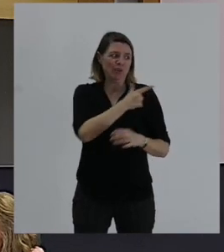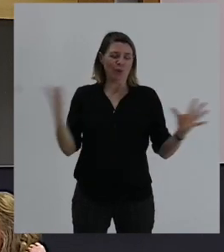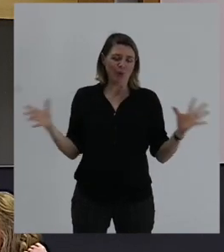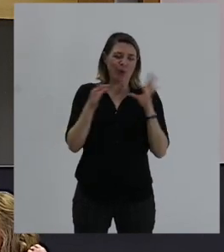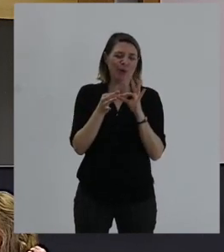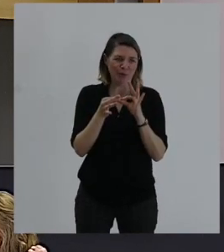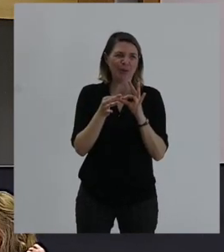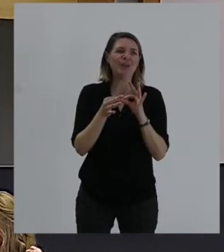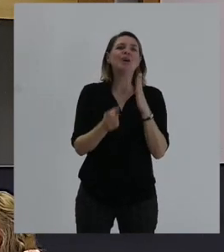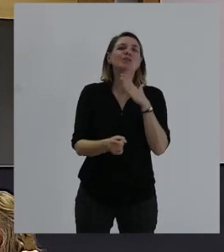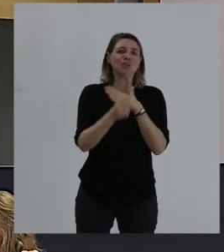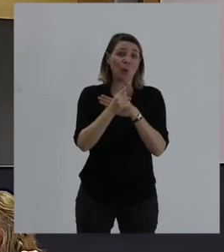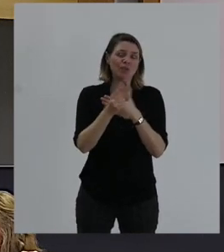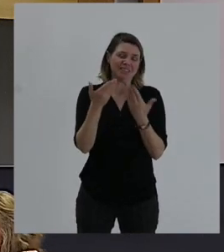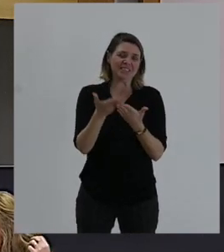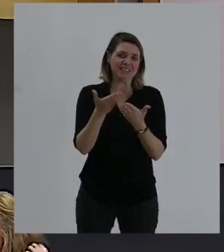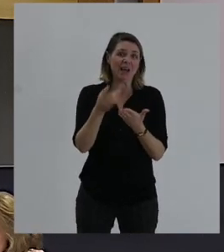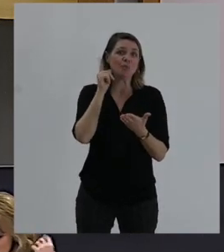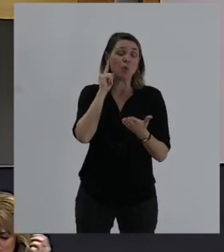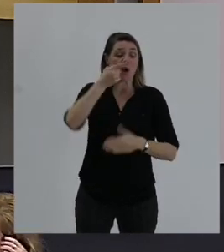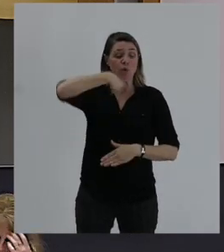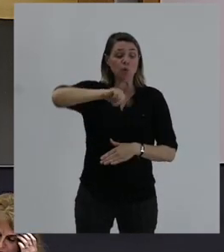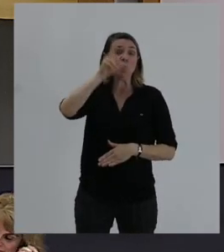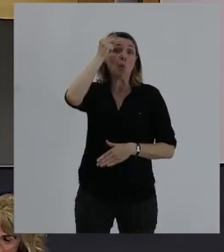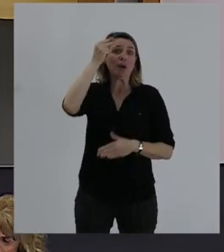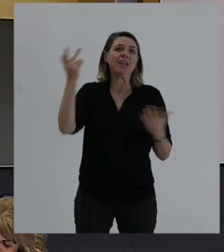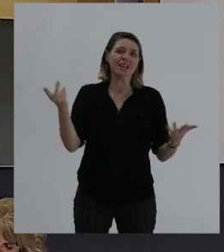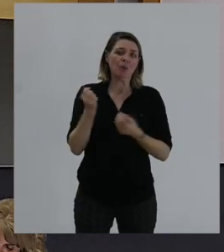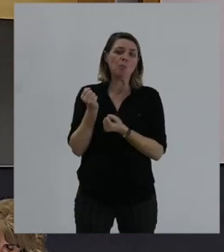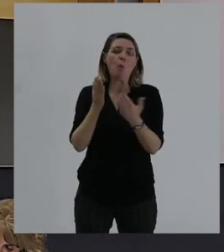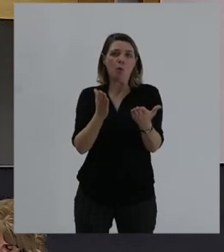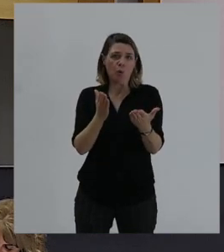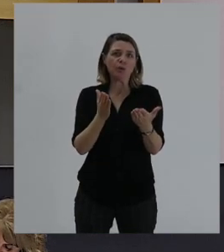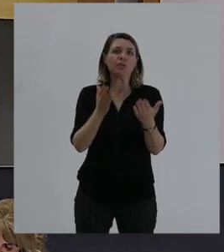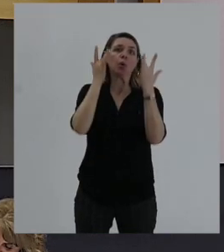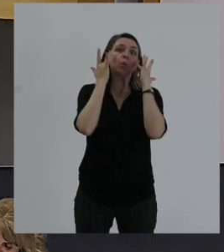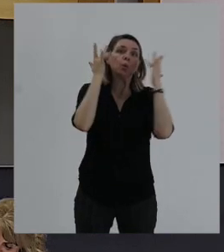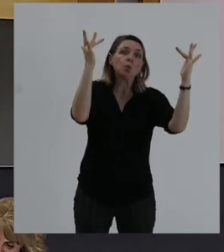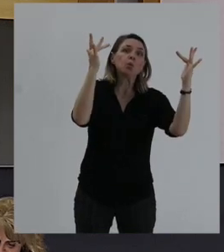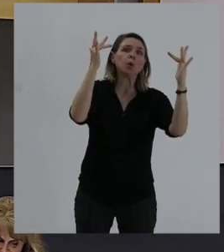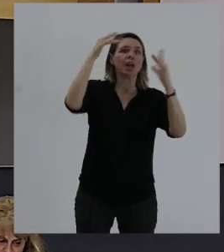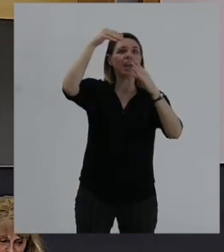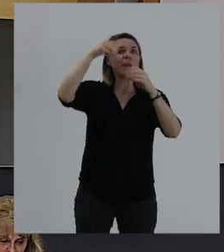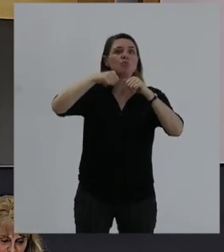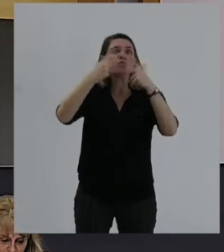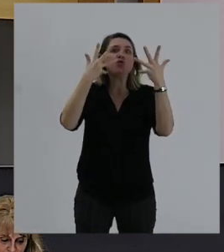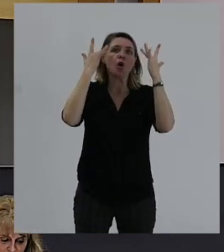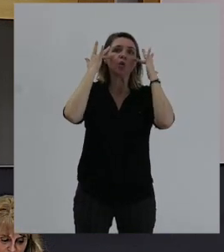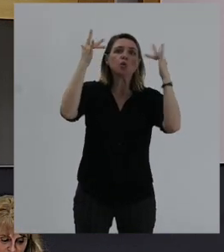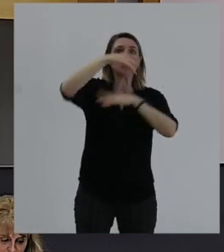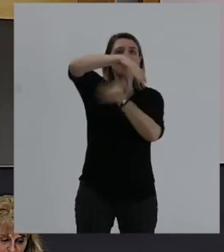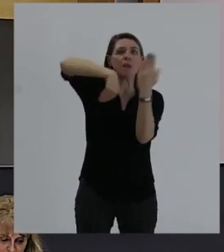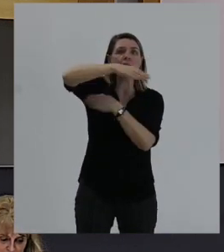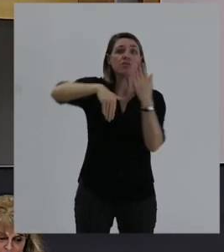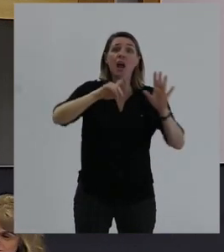peut-être justement sur celui-ci, puisque vous l'avez compris, nous on propose plutôt quelque chose autour de culture et interculturalité. Je